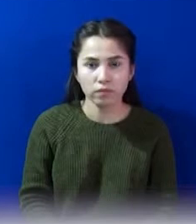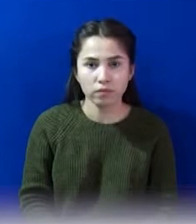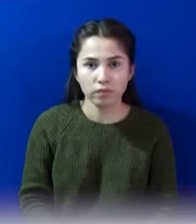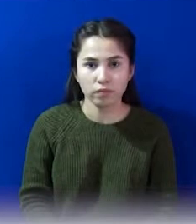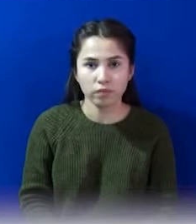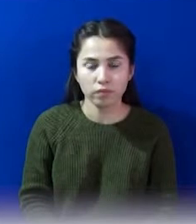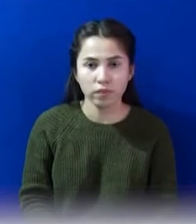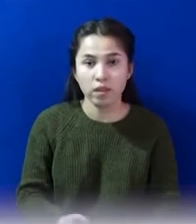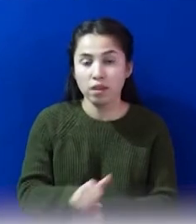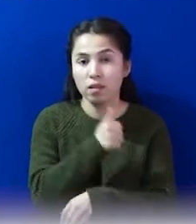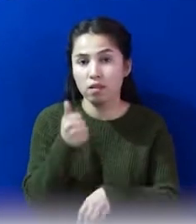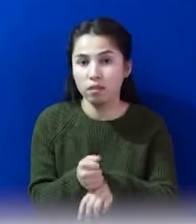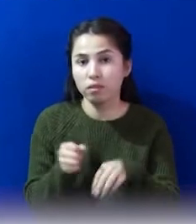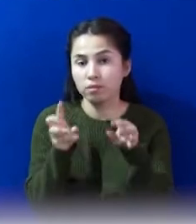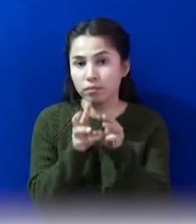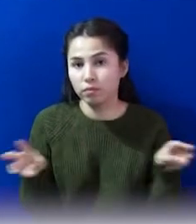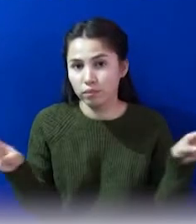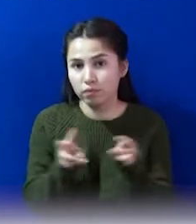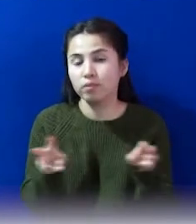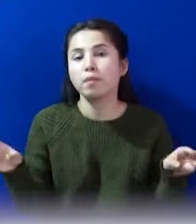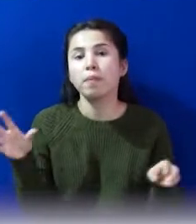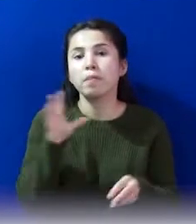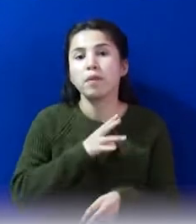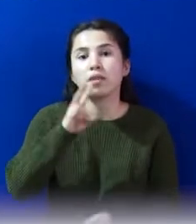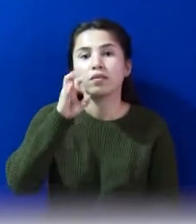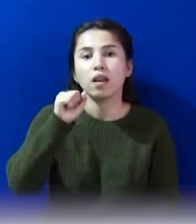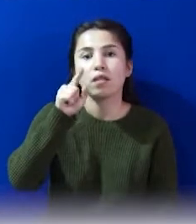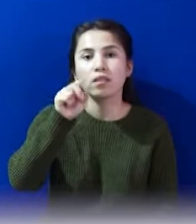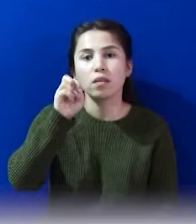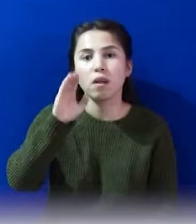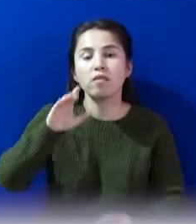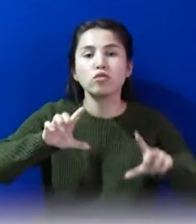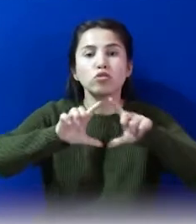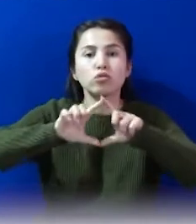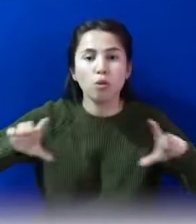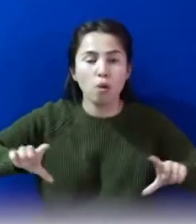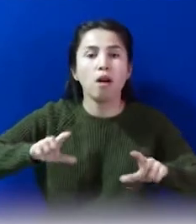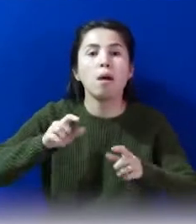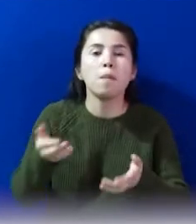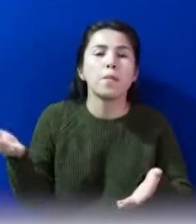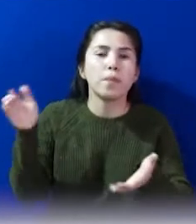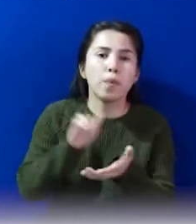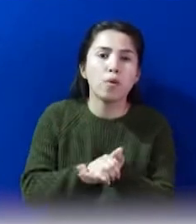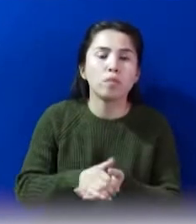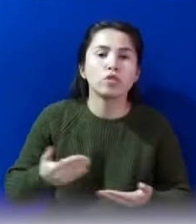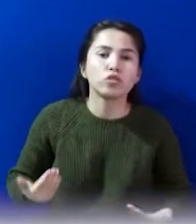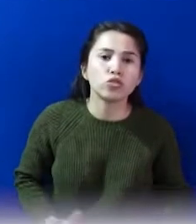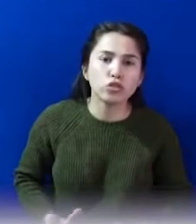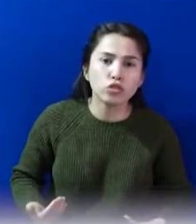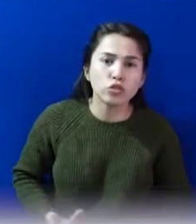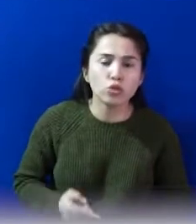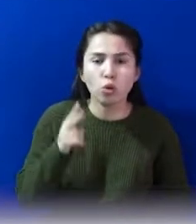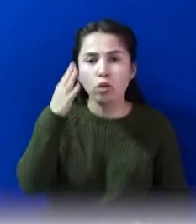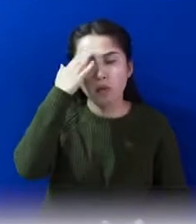Какова социально-экономическая ситуация в областном центре? Решили ли насущные проблемы, выявленные в течение 9